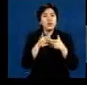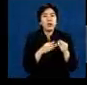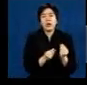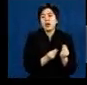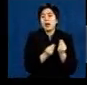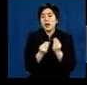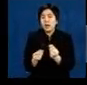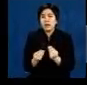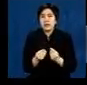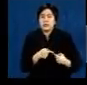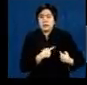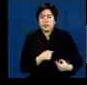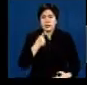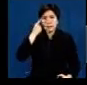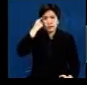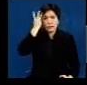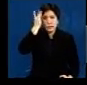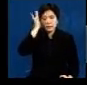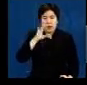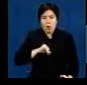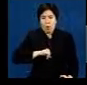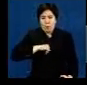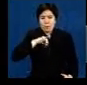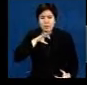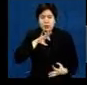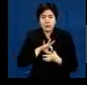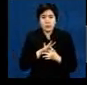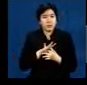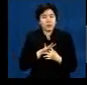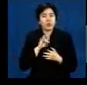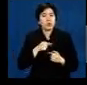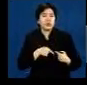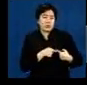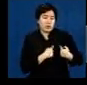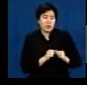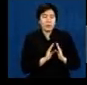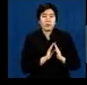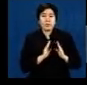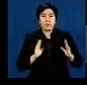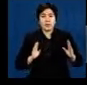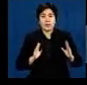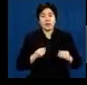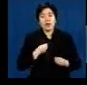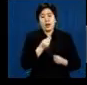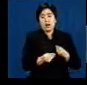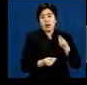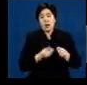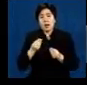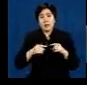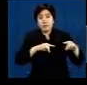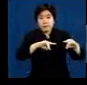ราศจากอคติไม่ใช้อารมณ์และเปิดใจกว้างให้ทุกฝ่ายของความขัดแย้